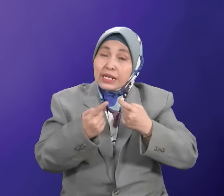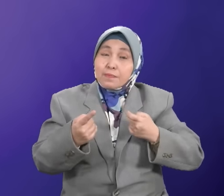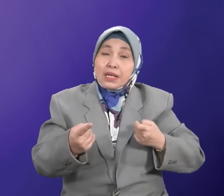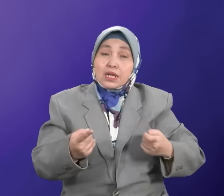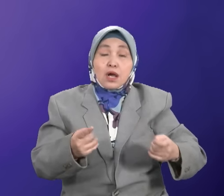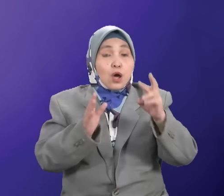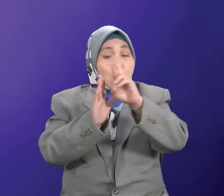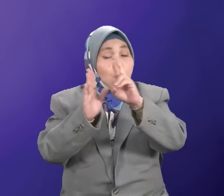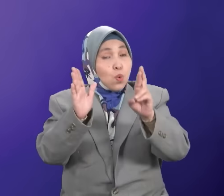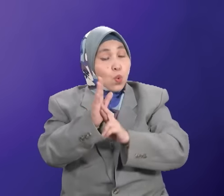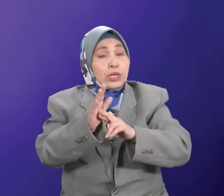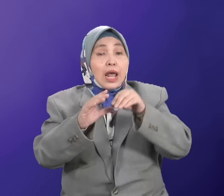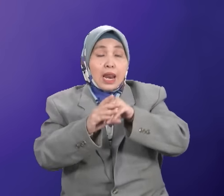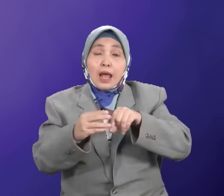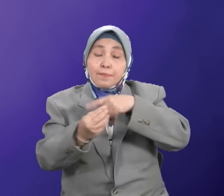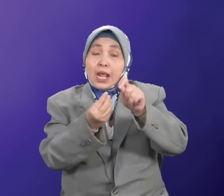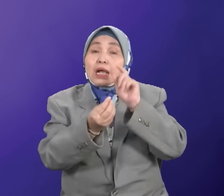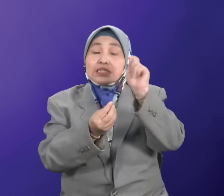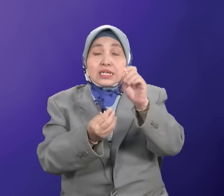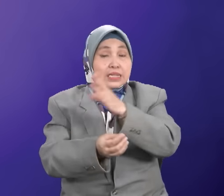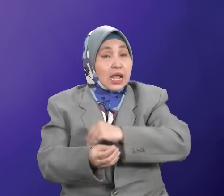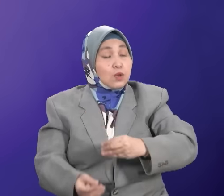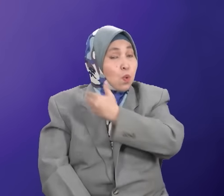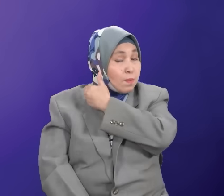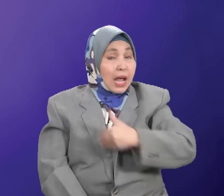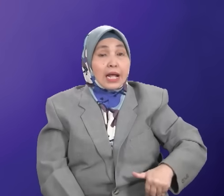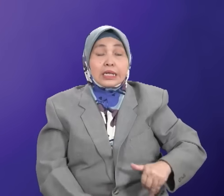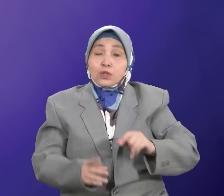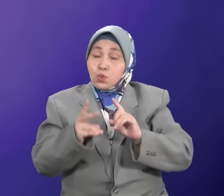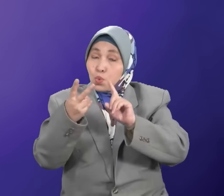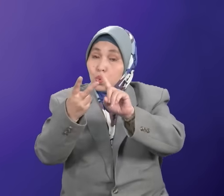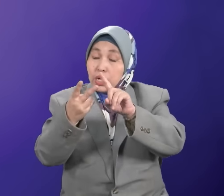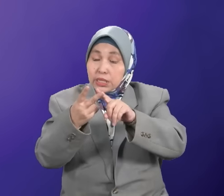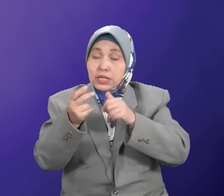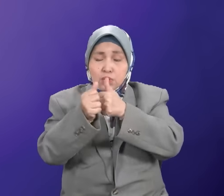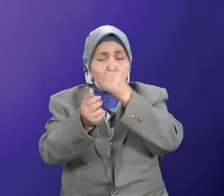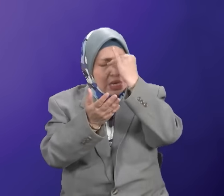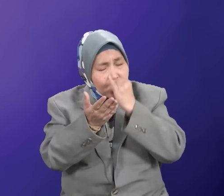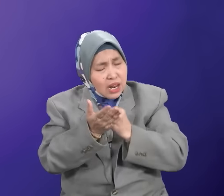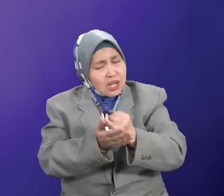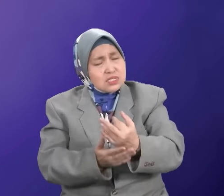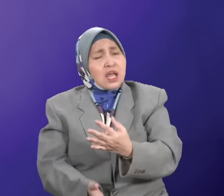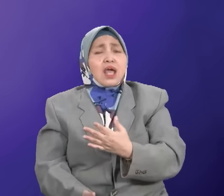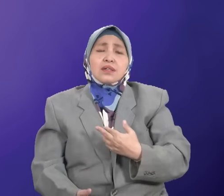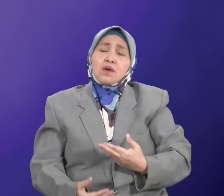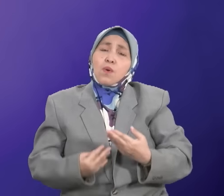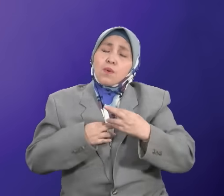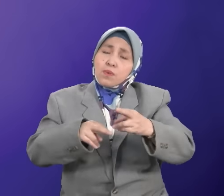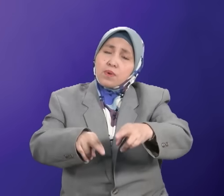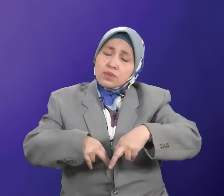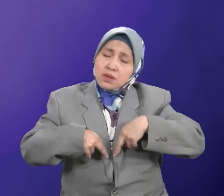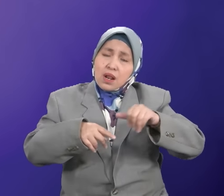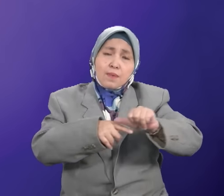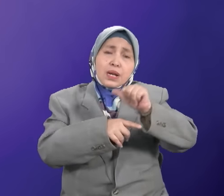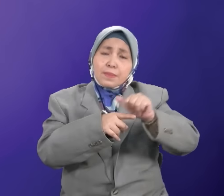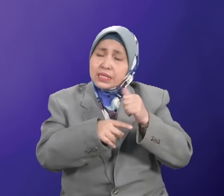rukun dalam dalam dan juga umroh yang kedua kita ikut ketetapan Allah dan railu hati dalam beramal Ya ini